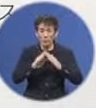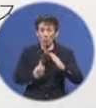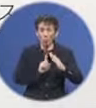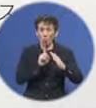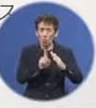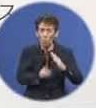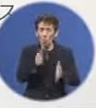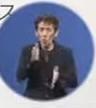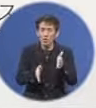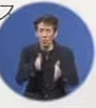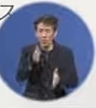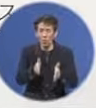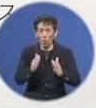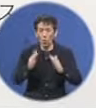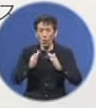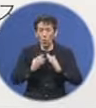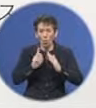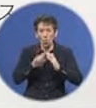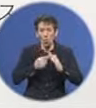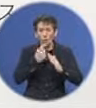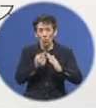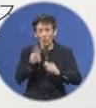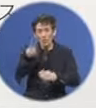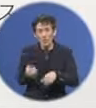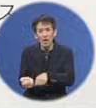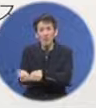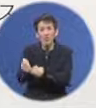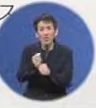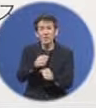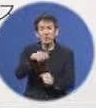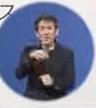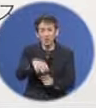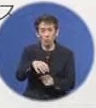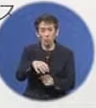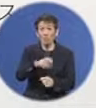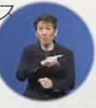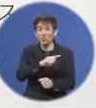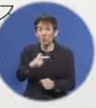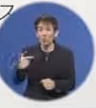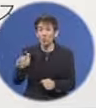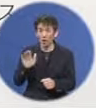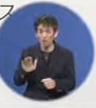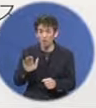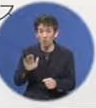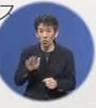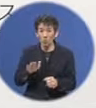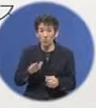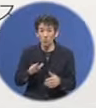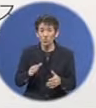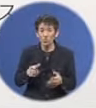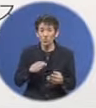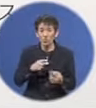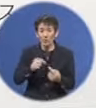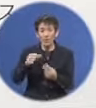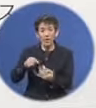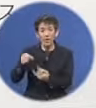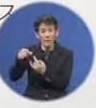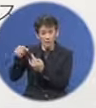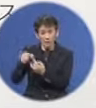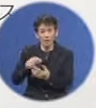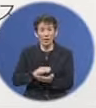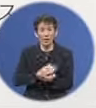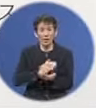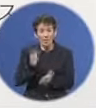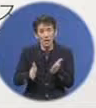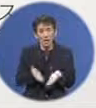介護、訪問リハビリステーション、これいろいろありますけど、こういうものをこう組み合わせてですね、そういうサービスが多様